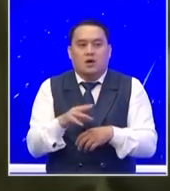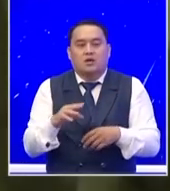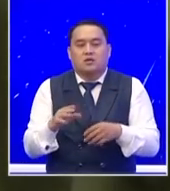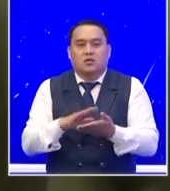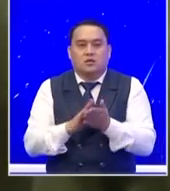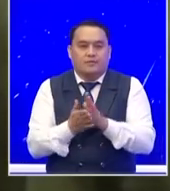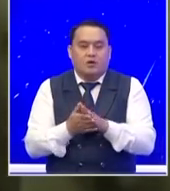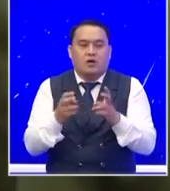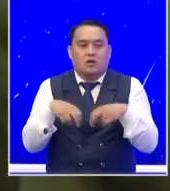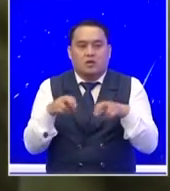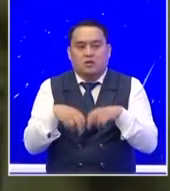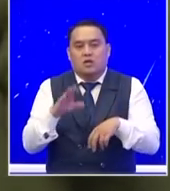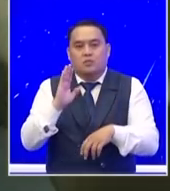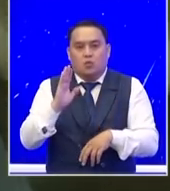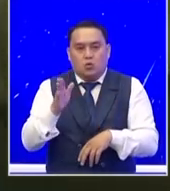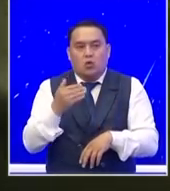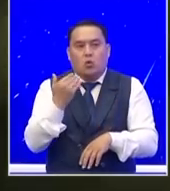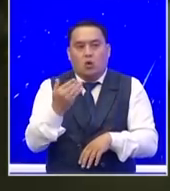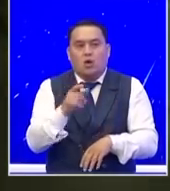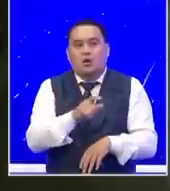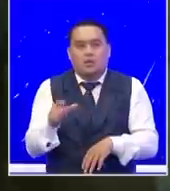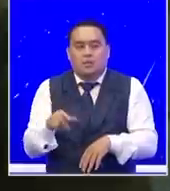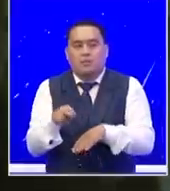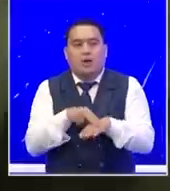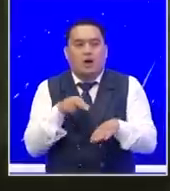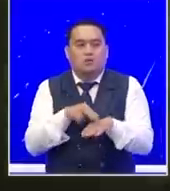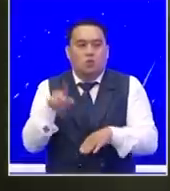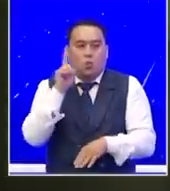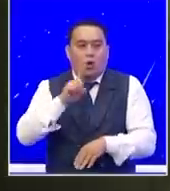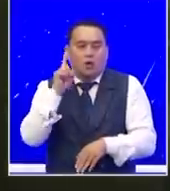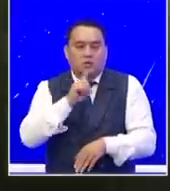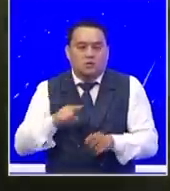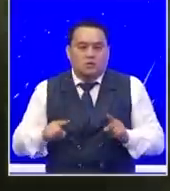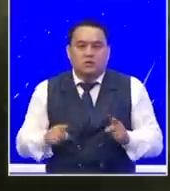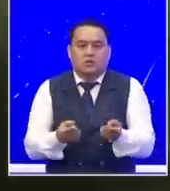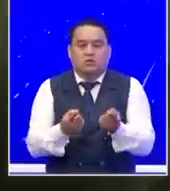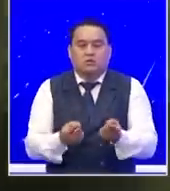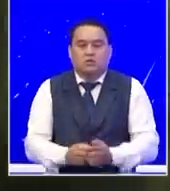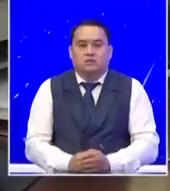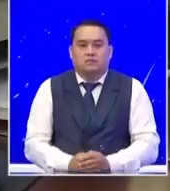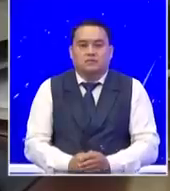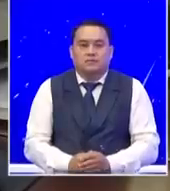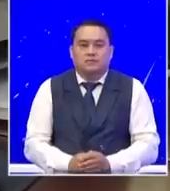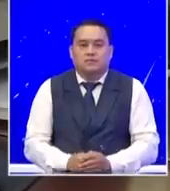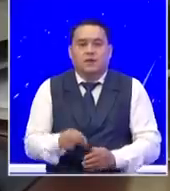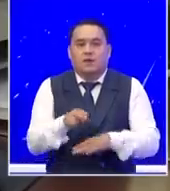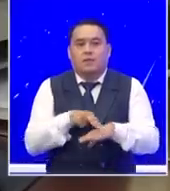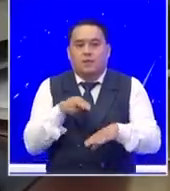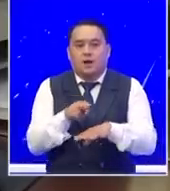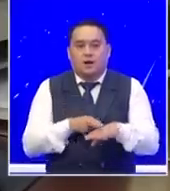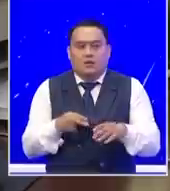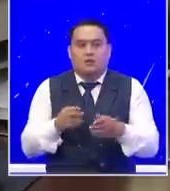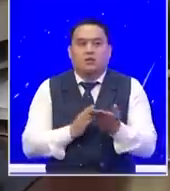мән-жайы анықталатын болады. Айта кетейік, күдікті аудандық полицияның уақытша ұстау изоляторына қамаққа алынды. Полиция